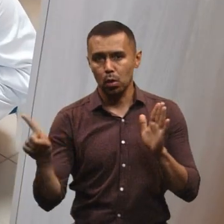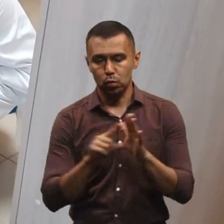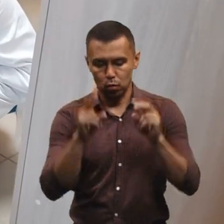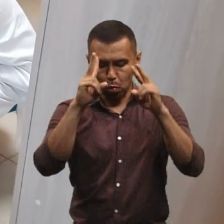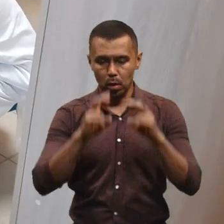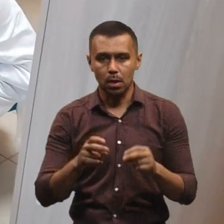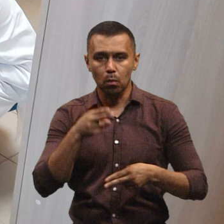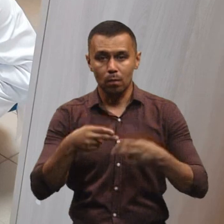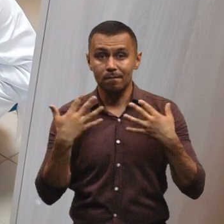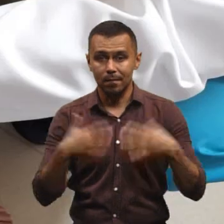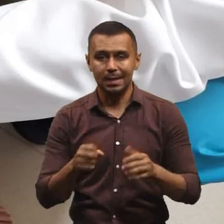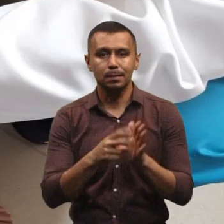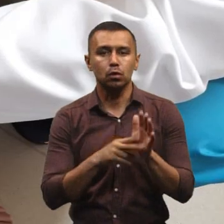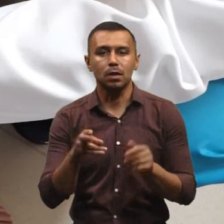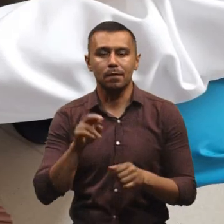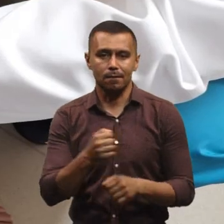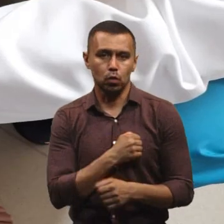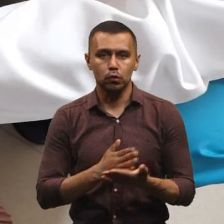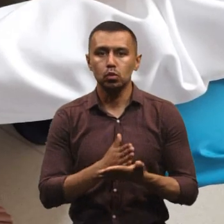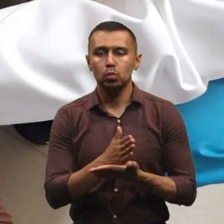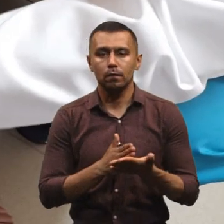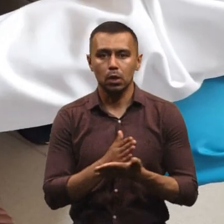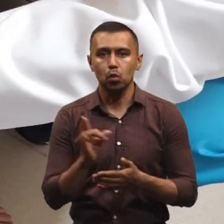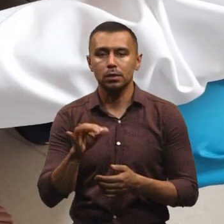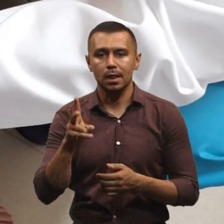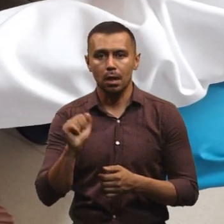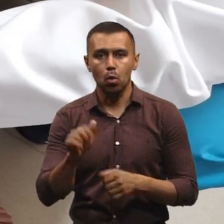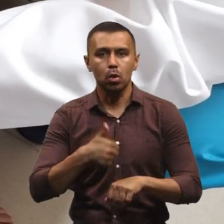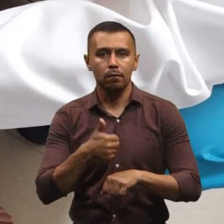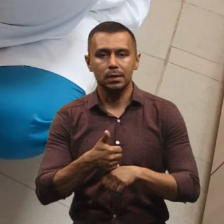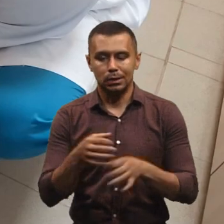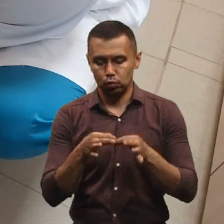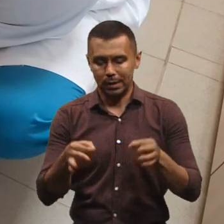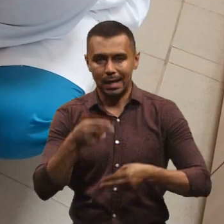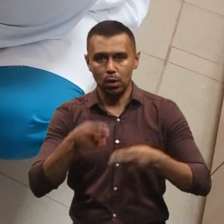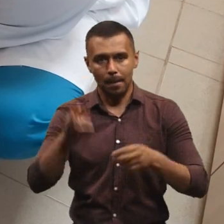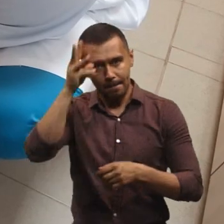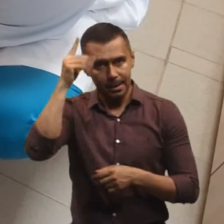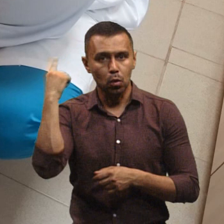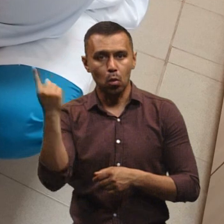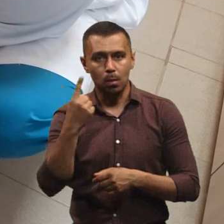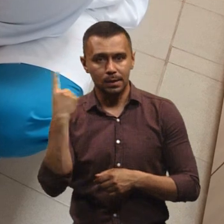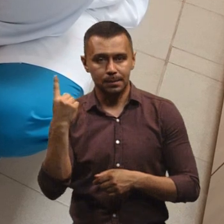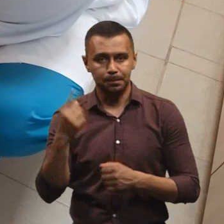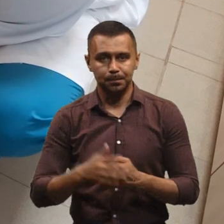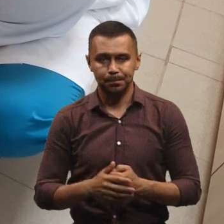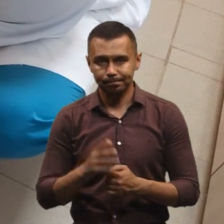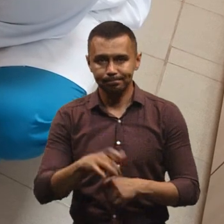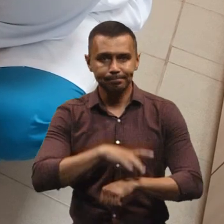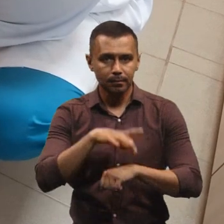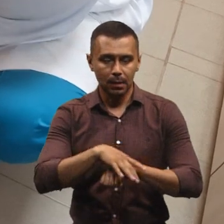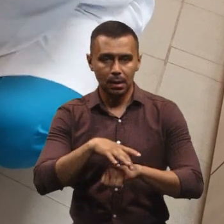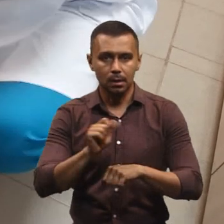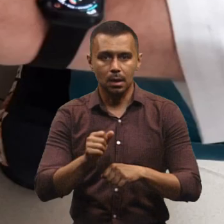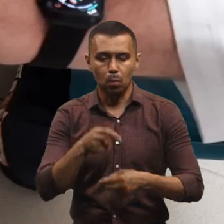огляд прооперованого 17 червня військовослужбовця Руслана головний судинний хірург Хмельницької області Олександр Коломієць фіксує